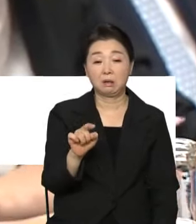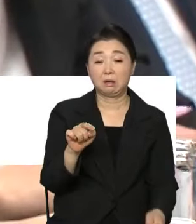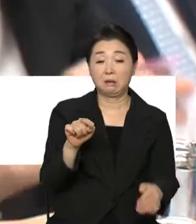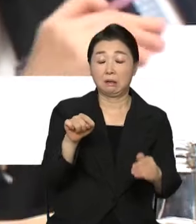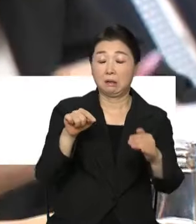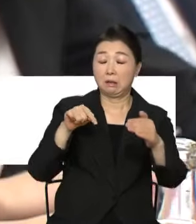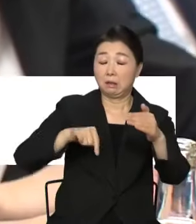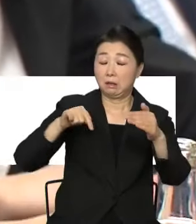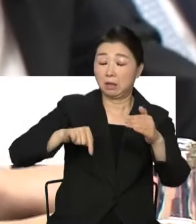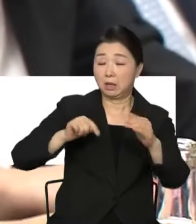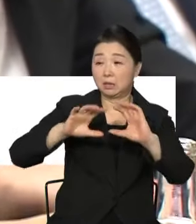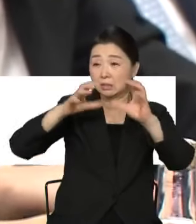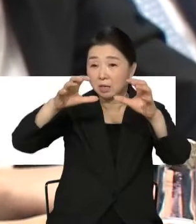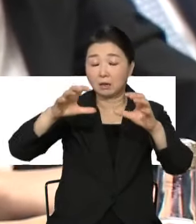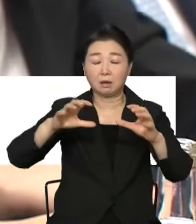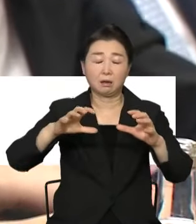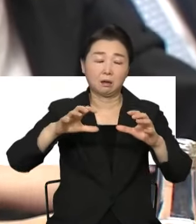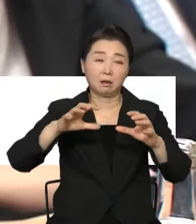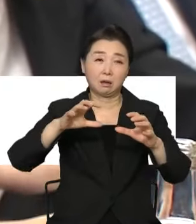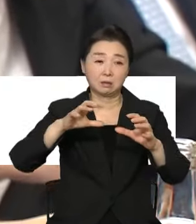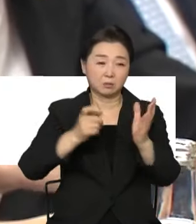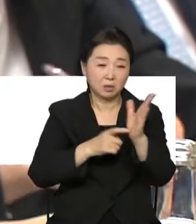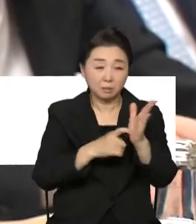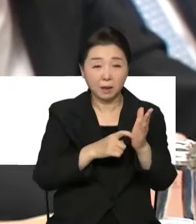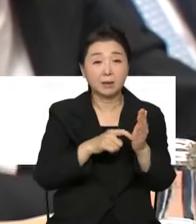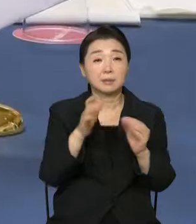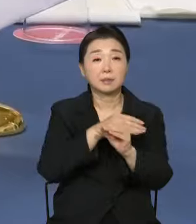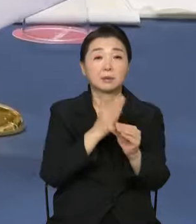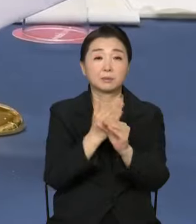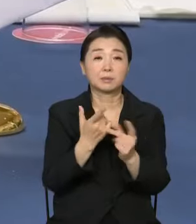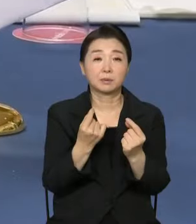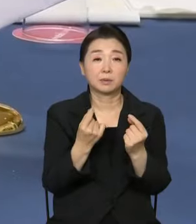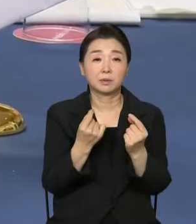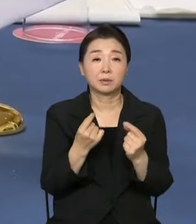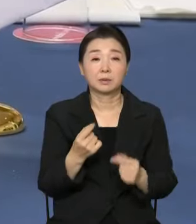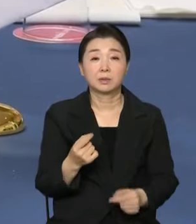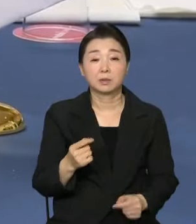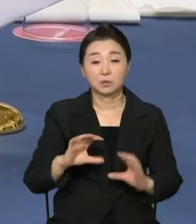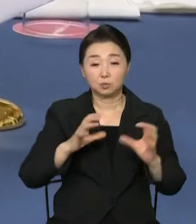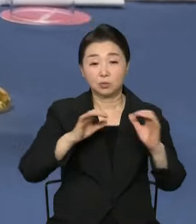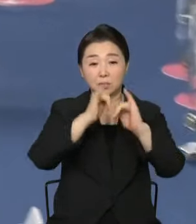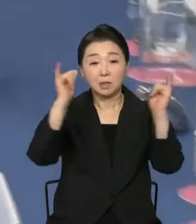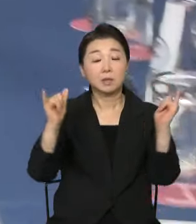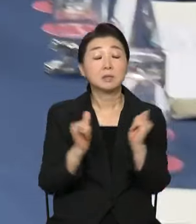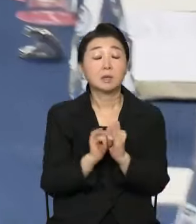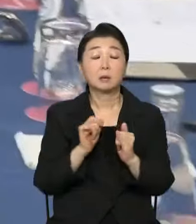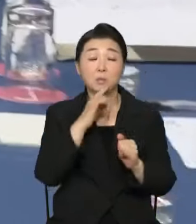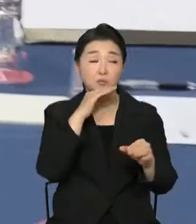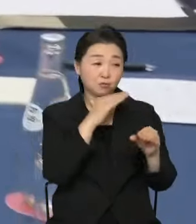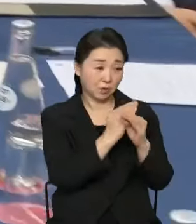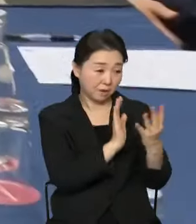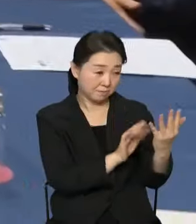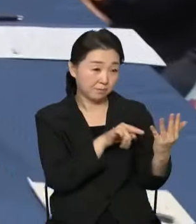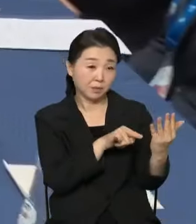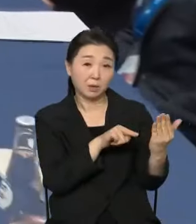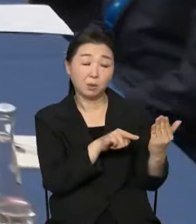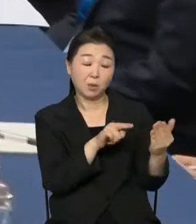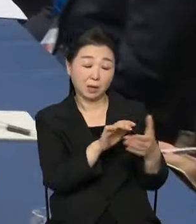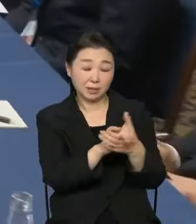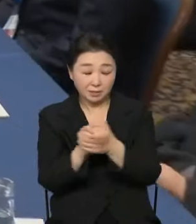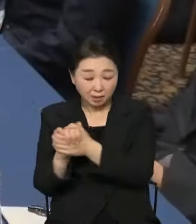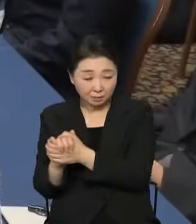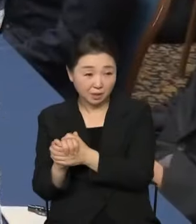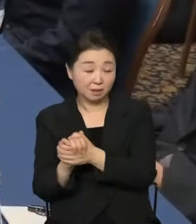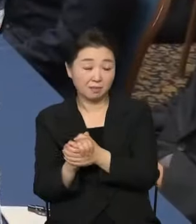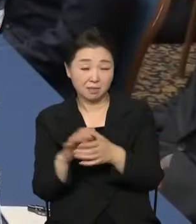세계 정세가 급박하게 돌아가고 있습니다. 특히 국제사회가 북한을 상대로 단합된